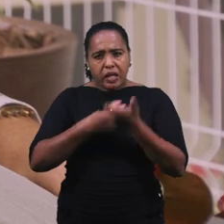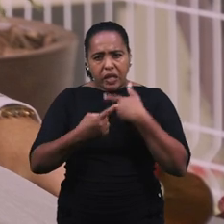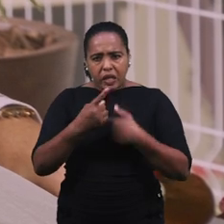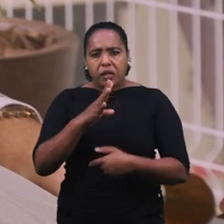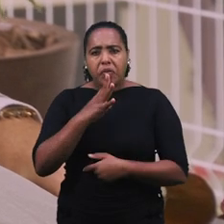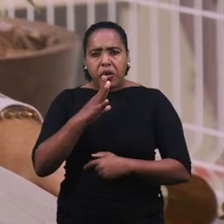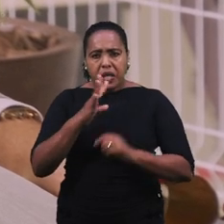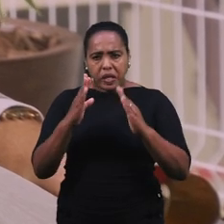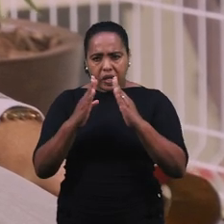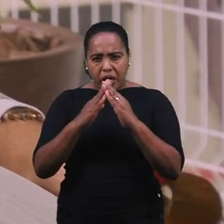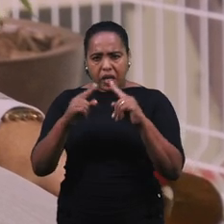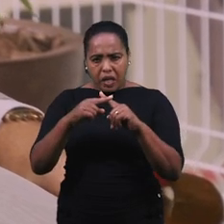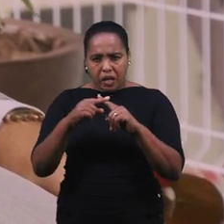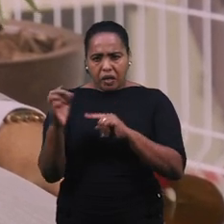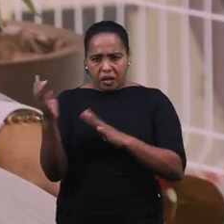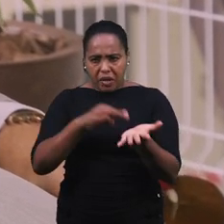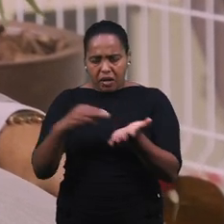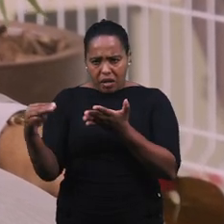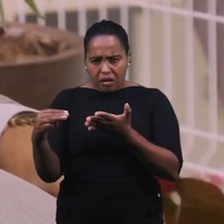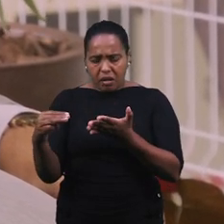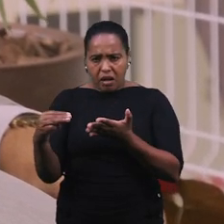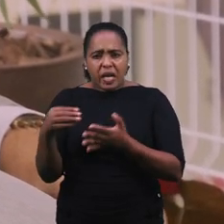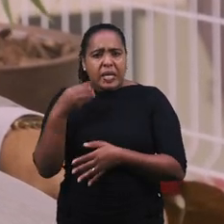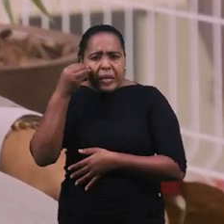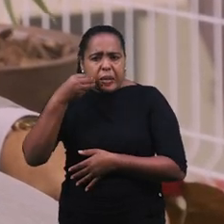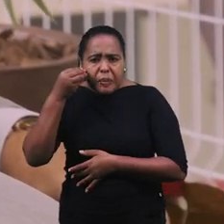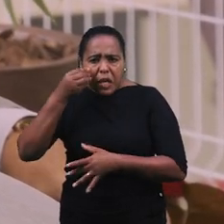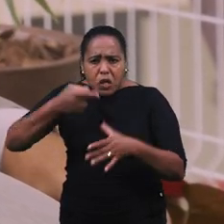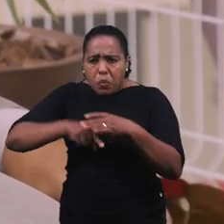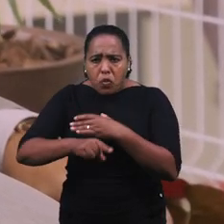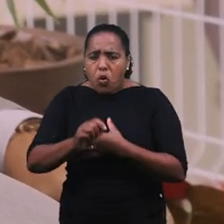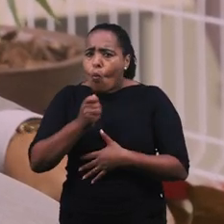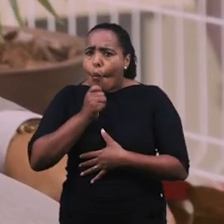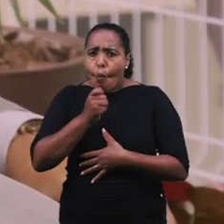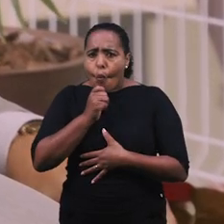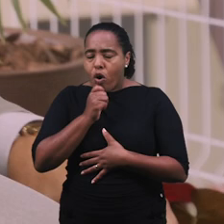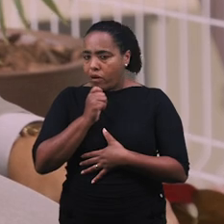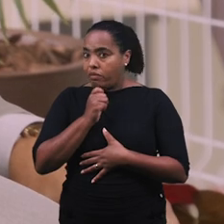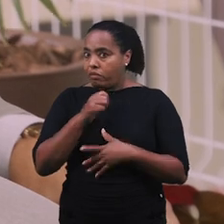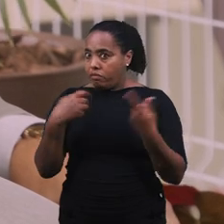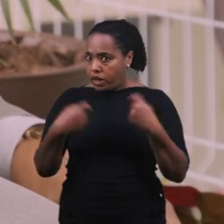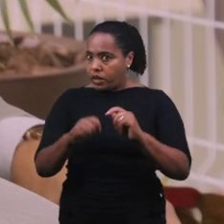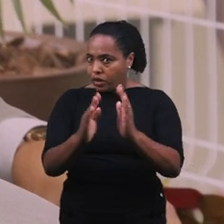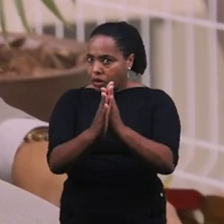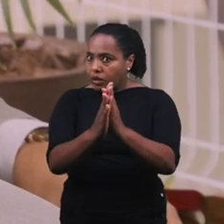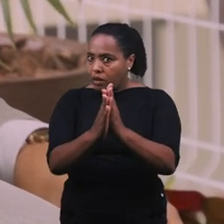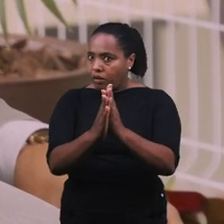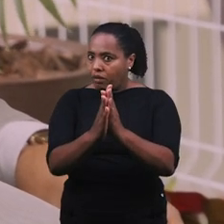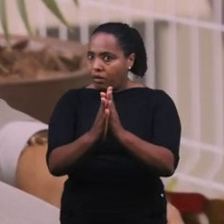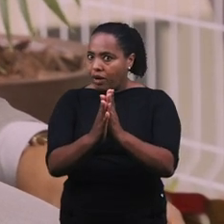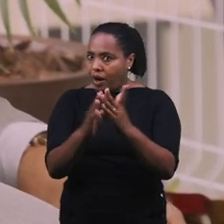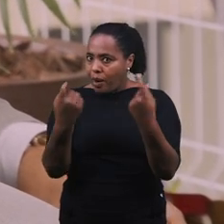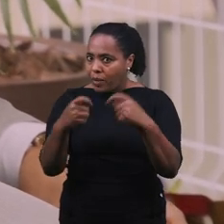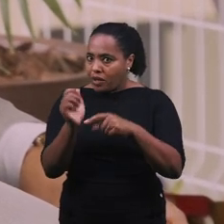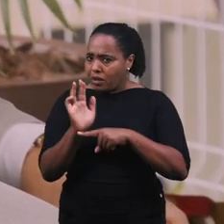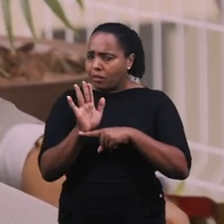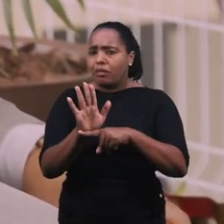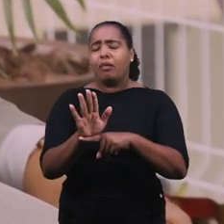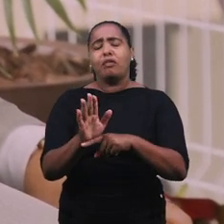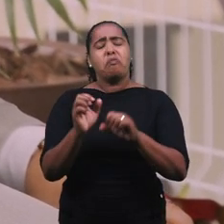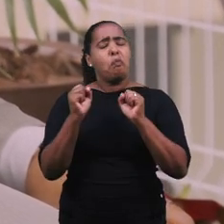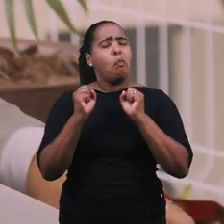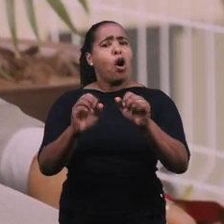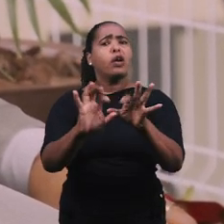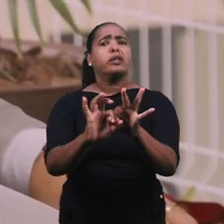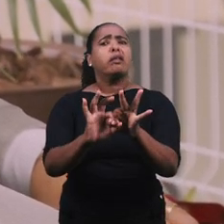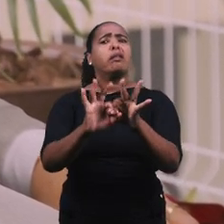Vous n'avez pas encore eu une expérience réelle avec le Seigneur Dieu. Vous avez besoin d'une prière ou d'une assistance. Vous pouvez appeler à n'importe